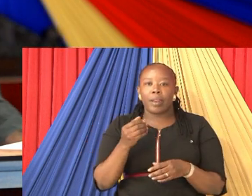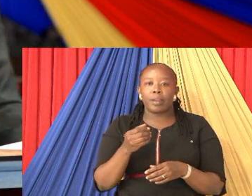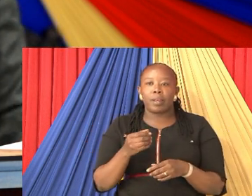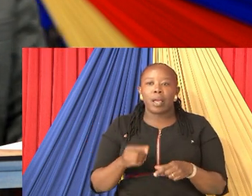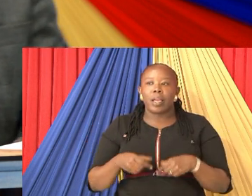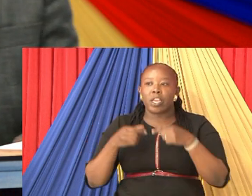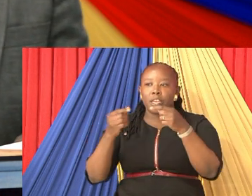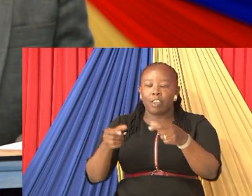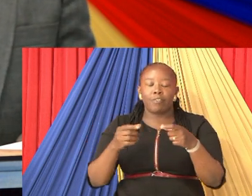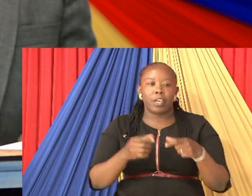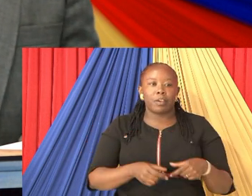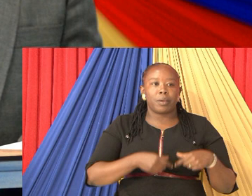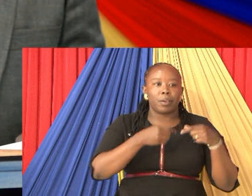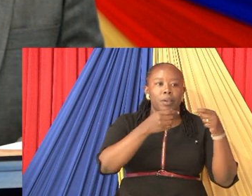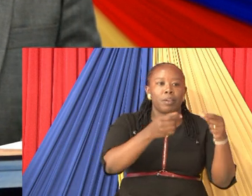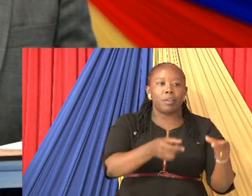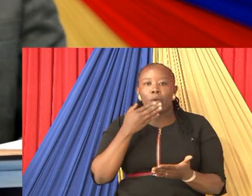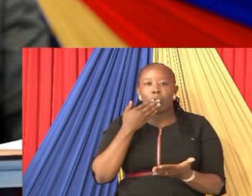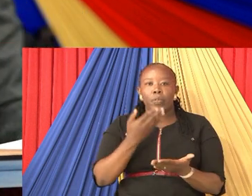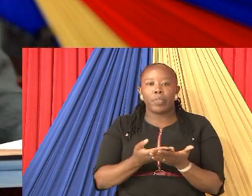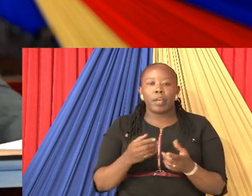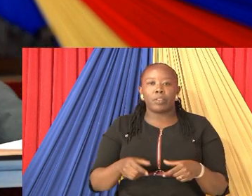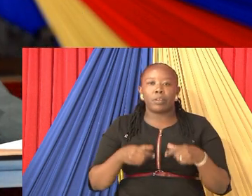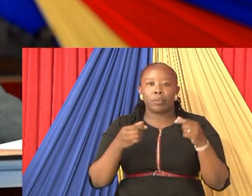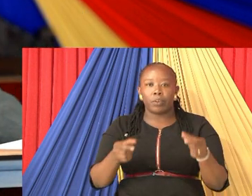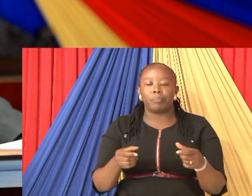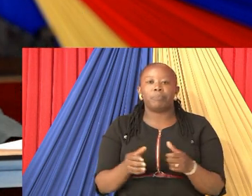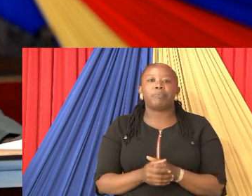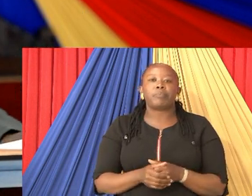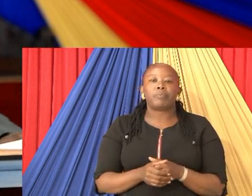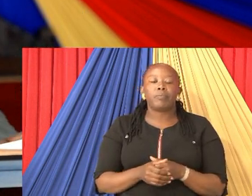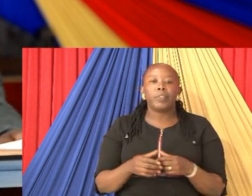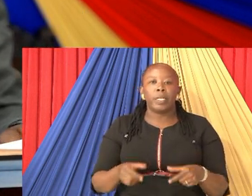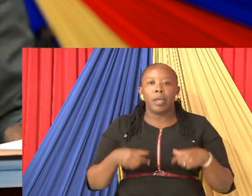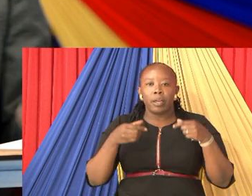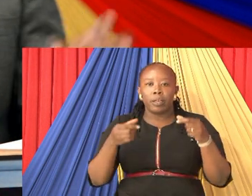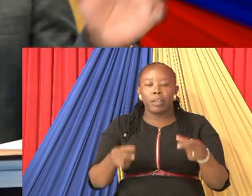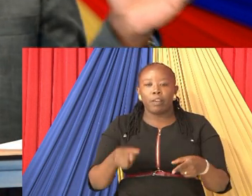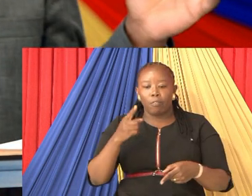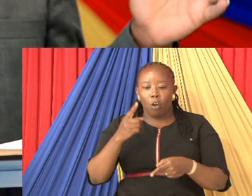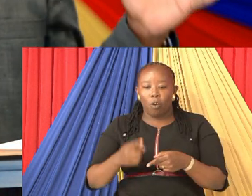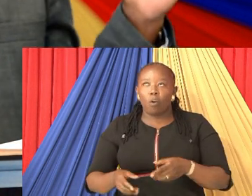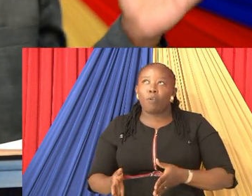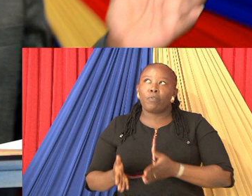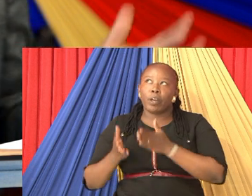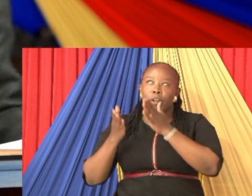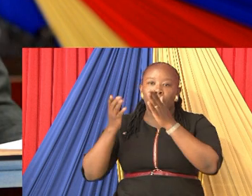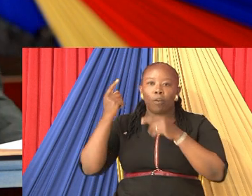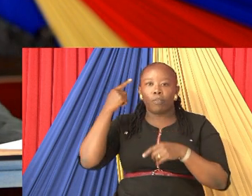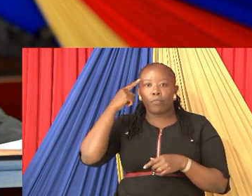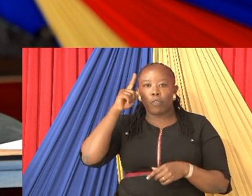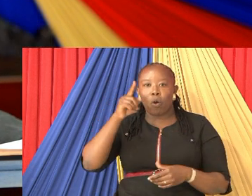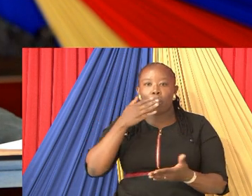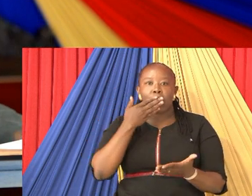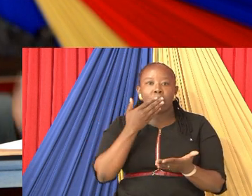Mungu zaka ya kushukuru. Mtolee Mungu dhabihu ya kushukuru. Give God an offering of